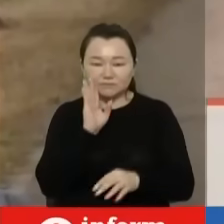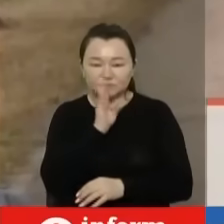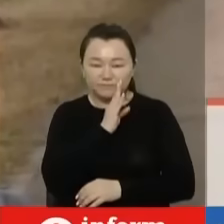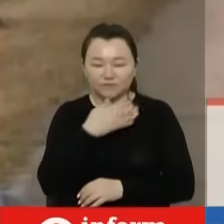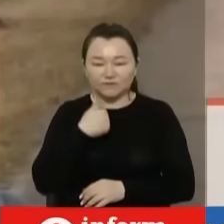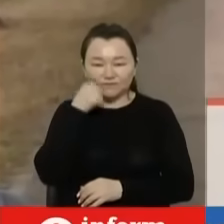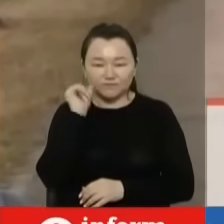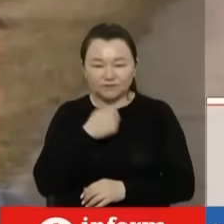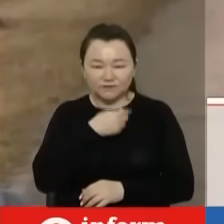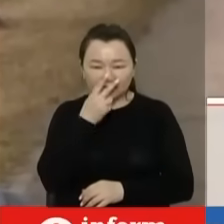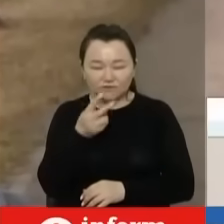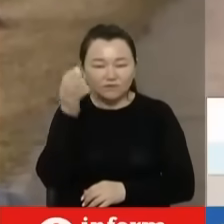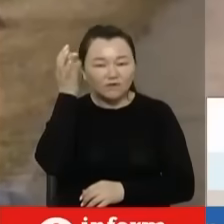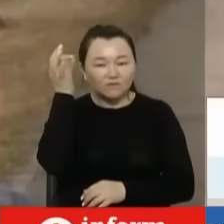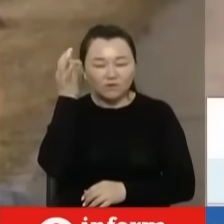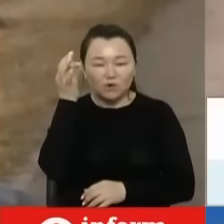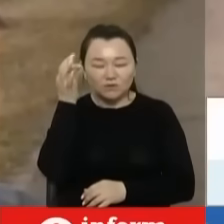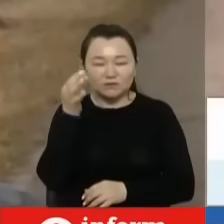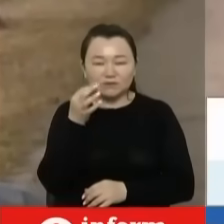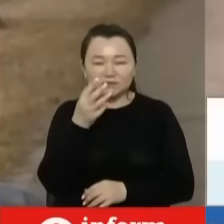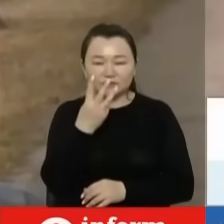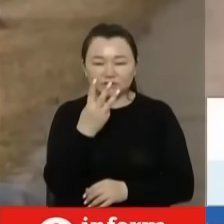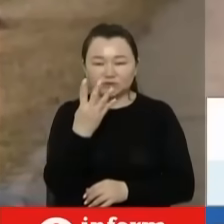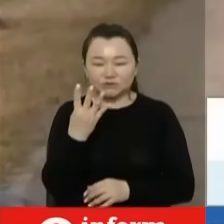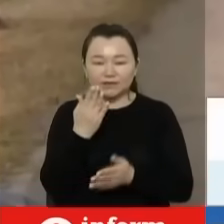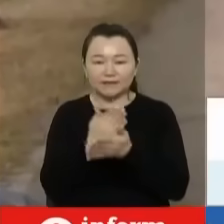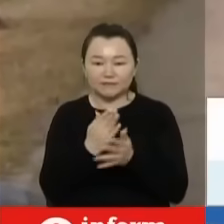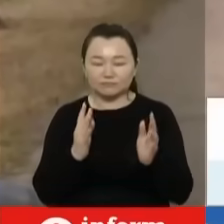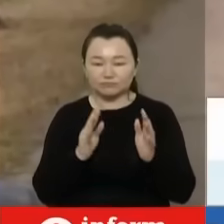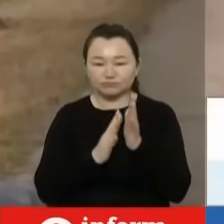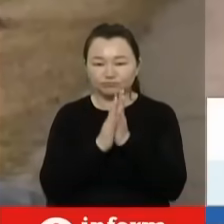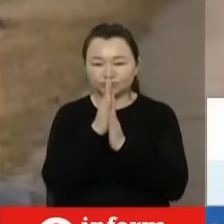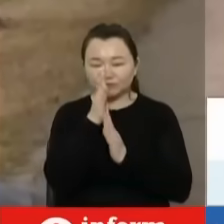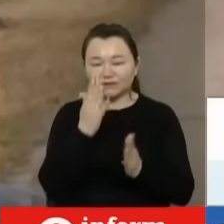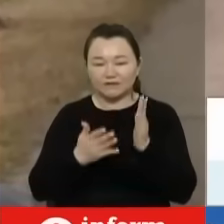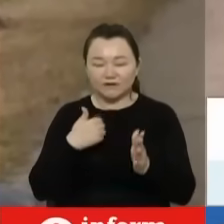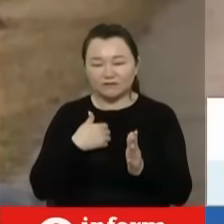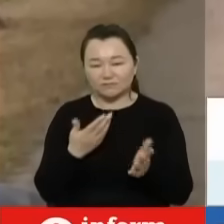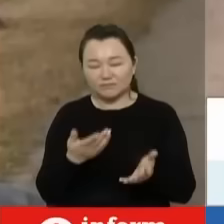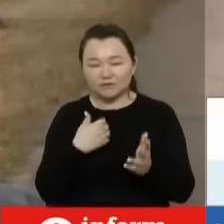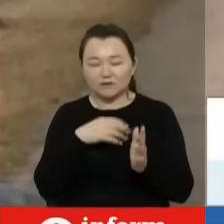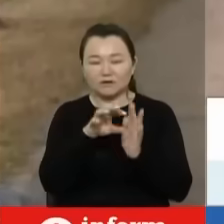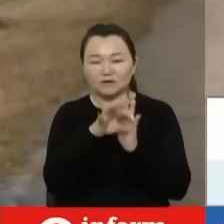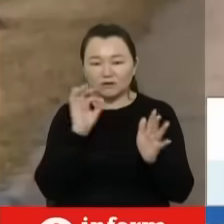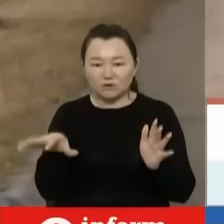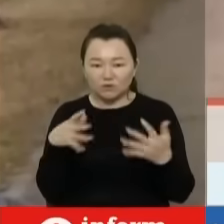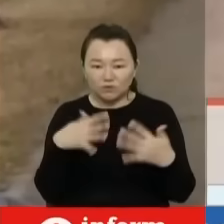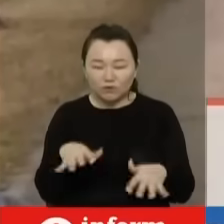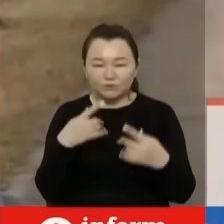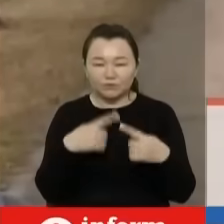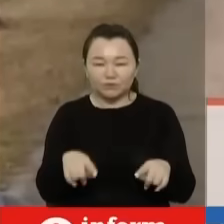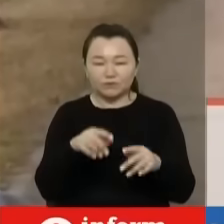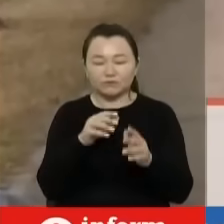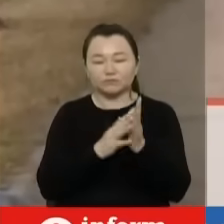қараған кезде шашта 3-4-2 шығып тұрды. Мен ойладым, может, осы алынғаннан кейін басқа